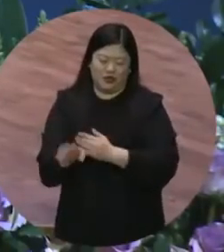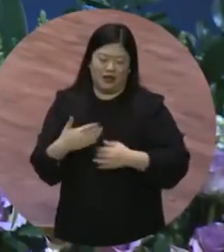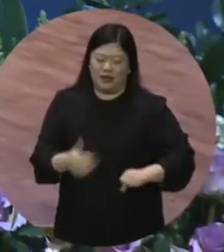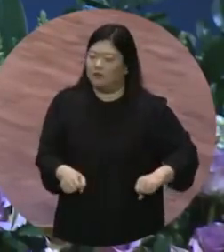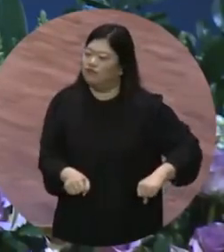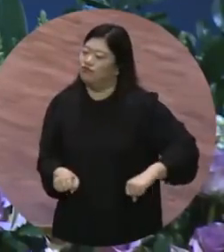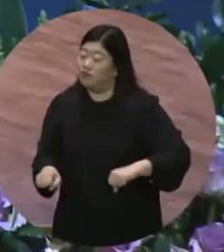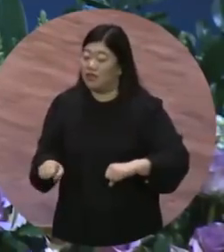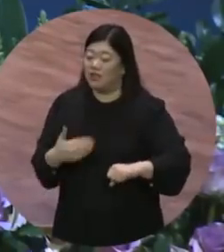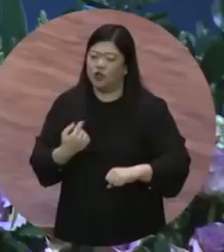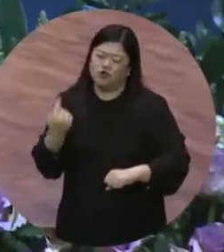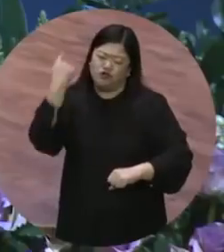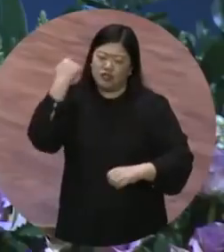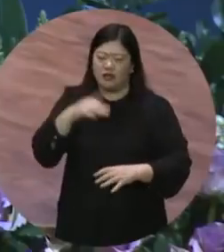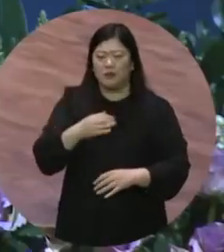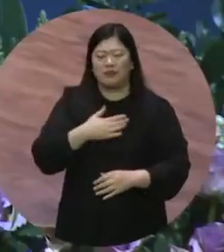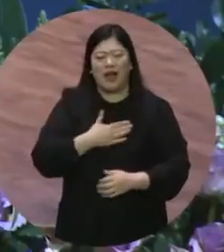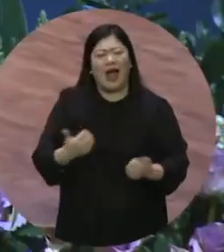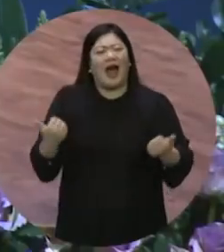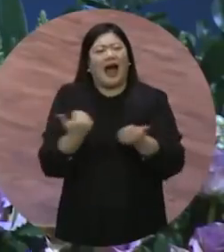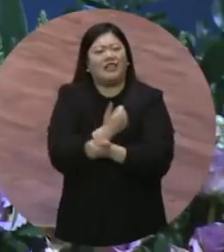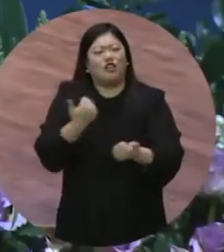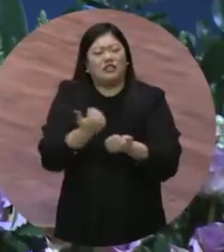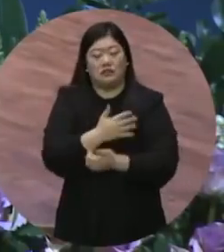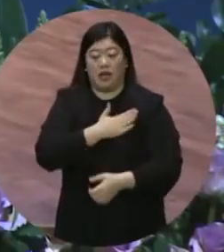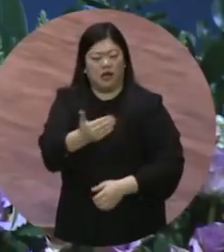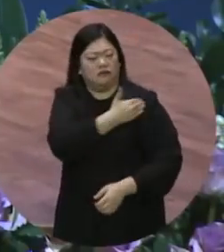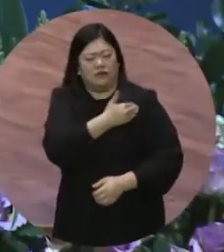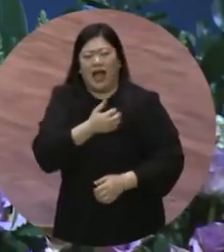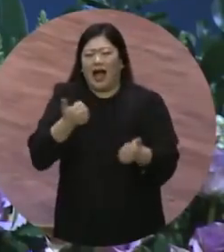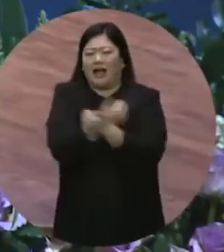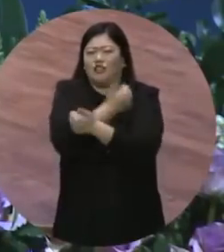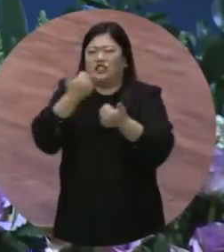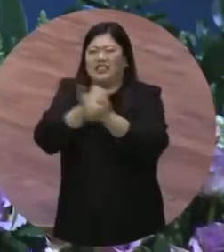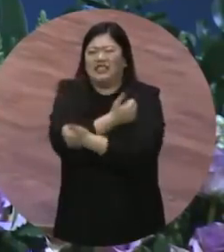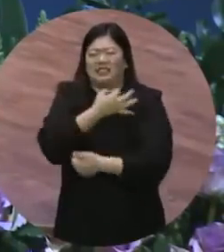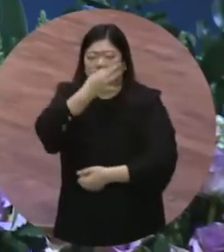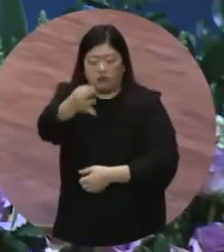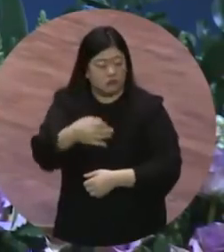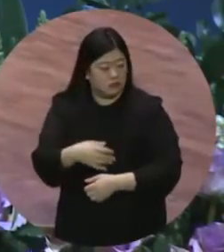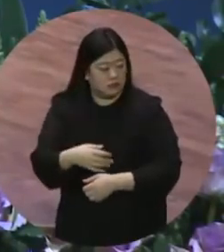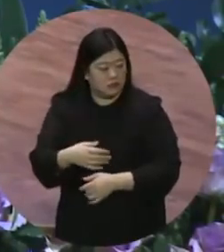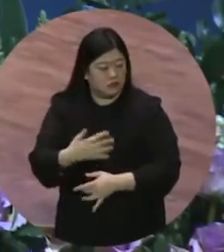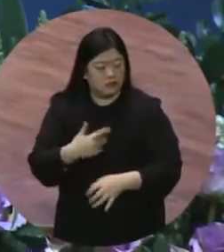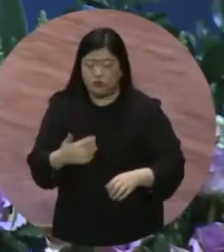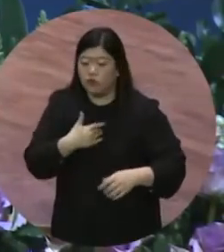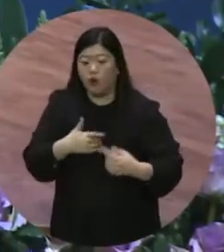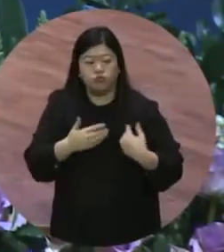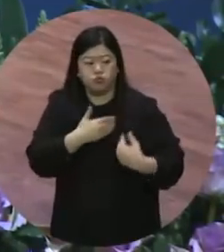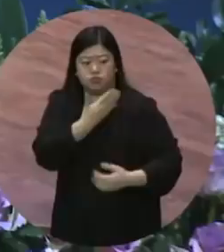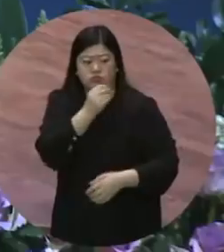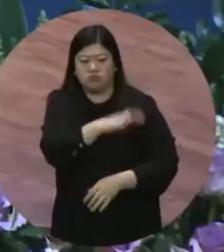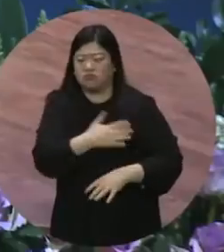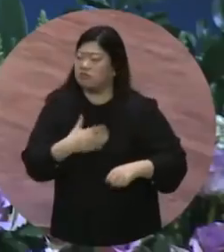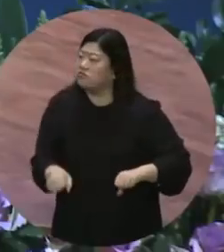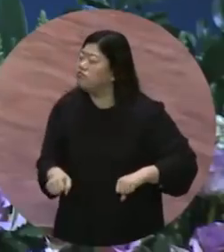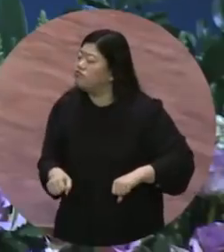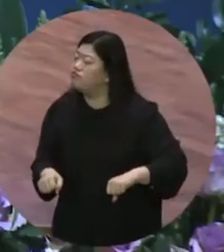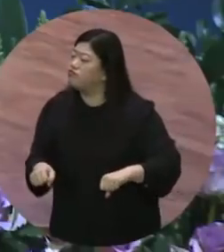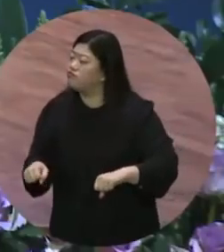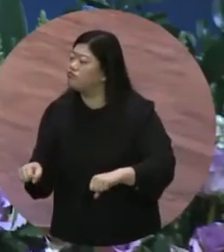부르더라. 저는 그냥 직진했습니다. 계속 따라오는 거예요. 내 등을 딱 치면 아저씨 거스름돈 가져와야